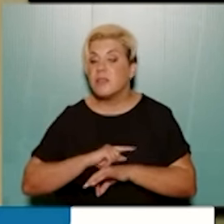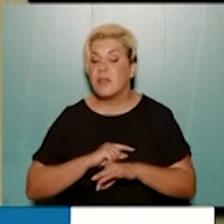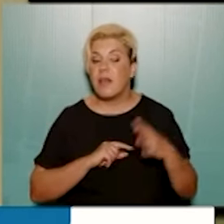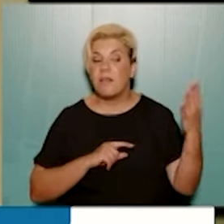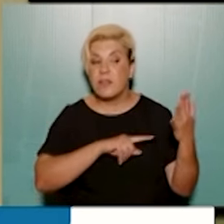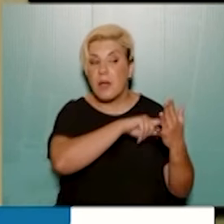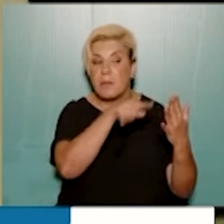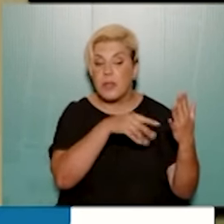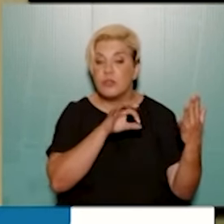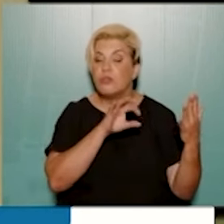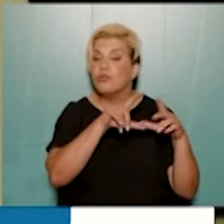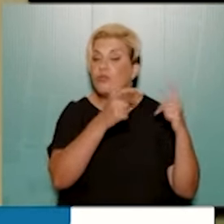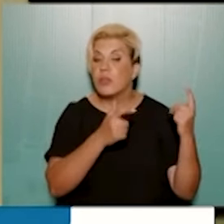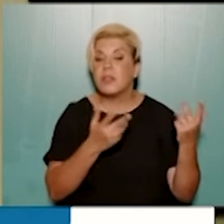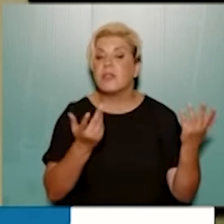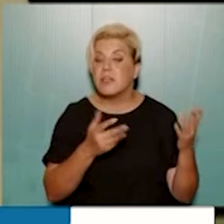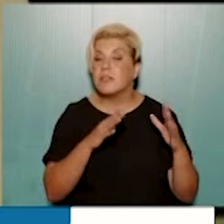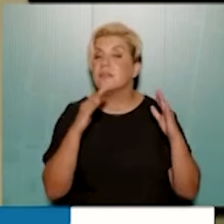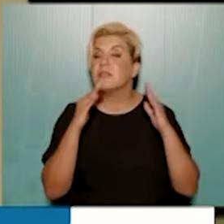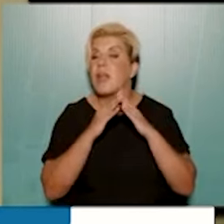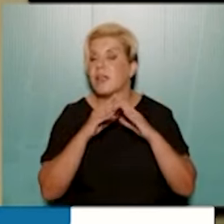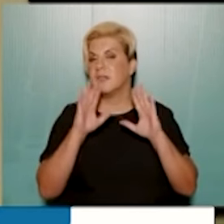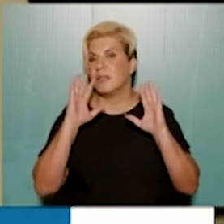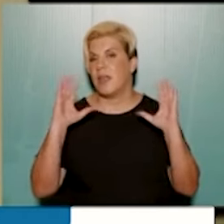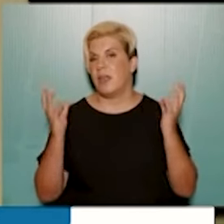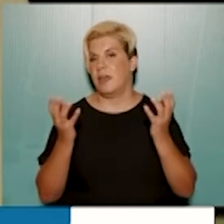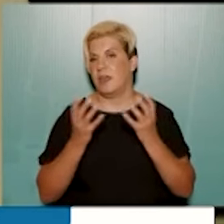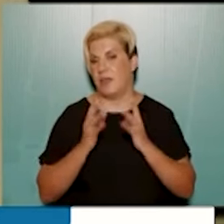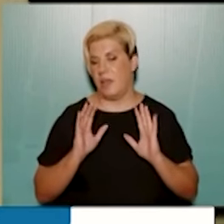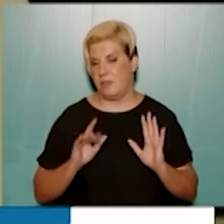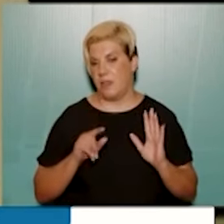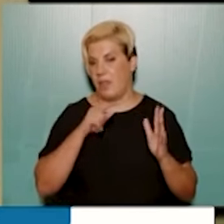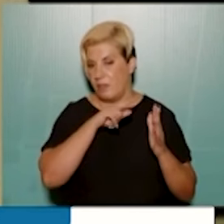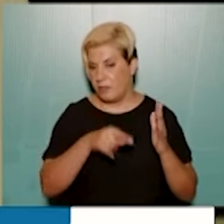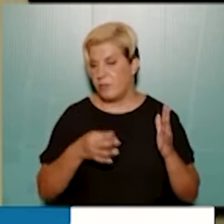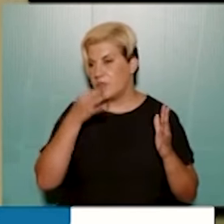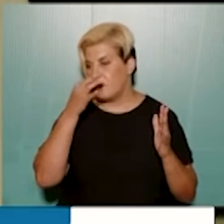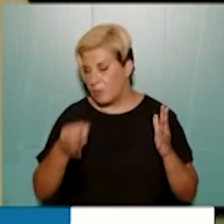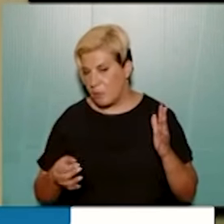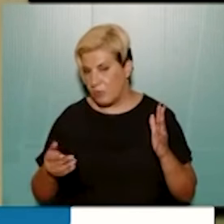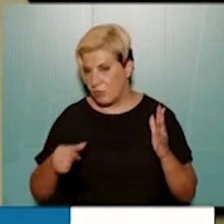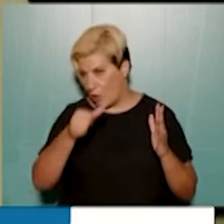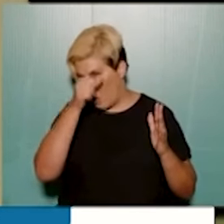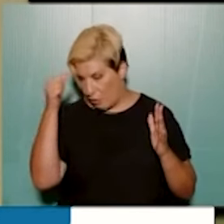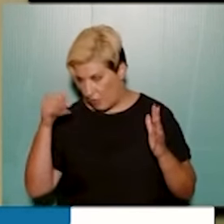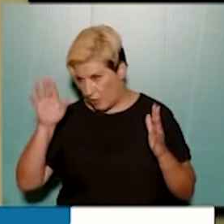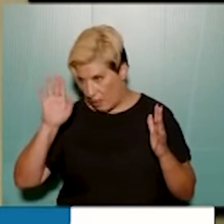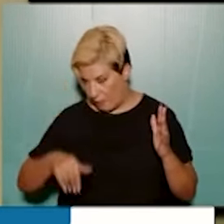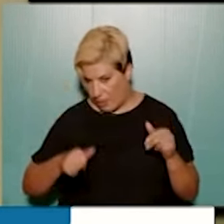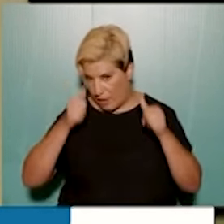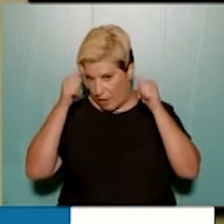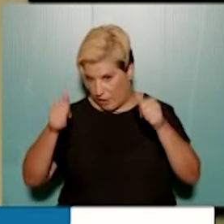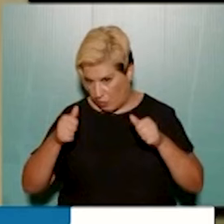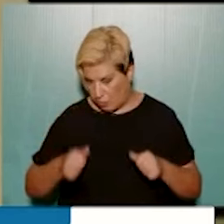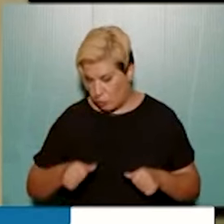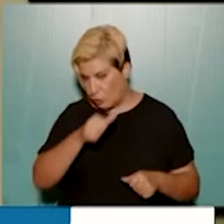5 σχολεία και γενικά για το ζήτημα της σχολικής στέγης στο Δήμο Θεσσαλονίκης. Και αυτό σας το είπαμε όχι τώρα το καλοκαίρι με την τελευταία ανακοίνωση που